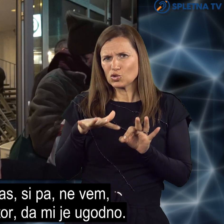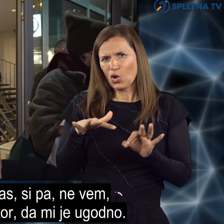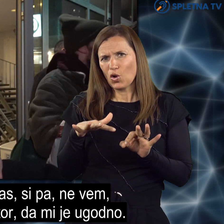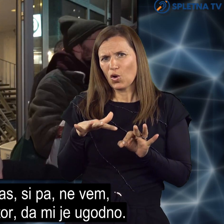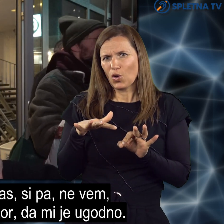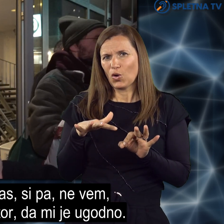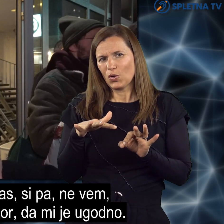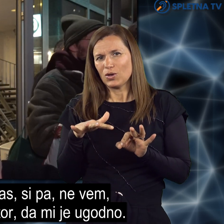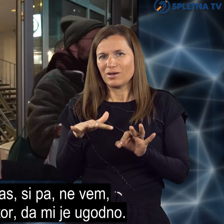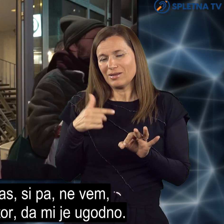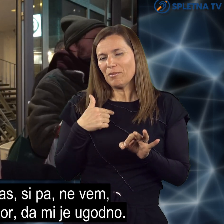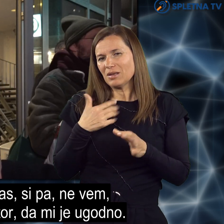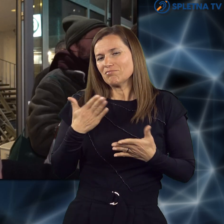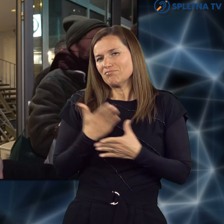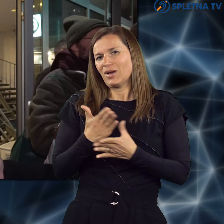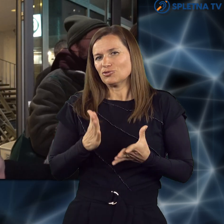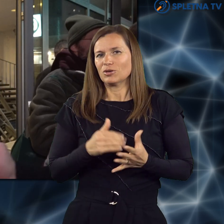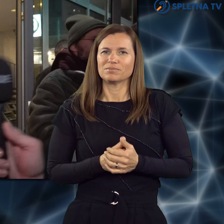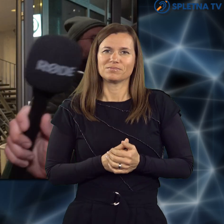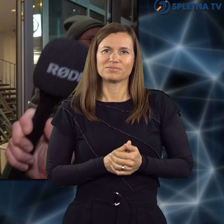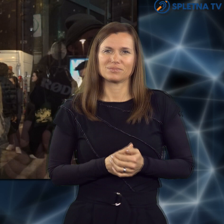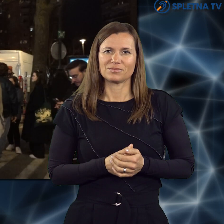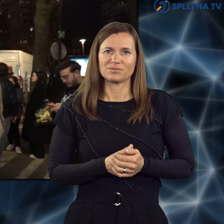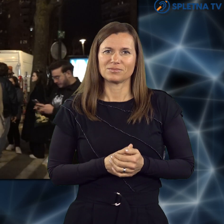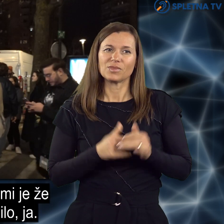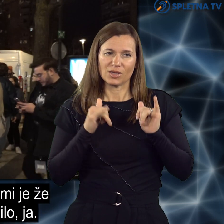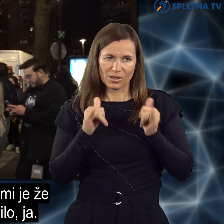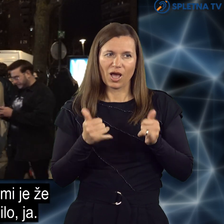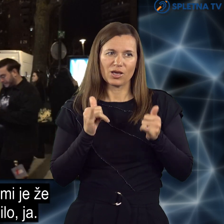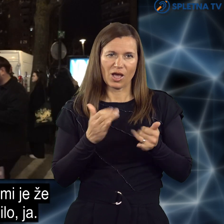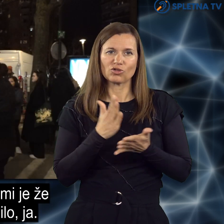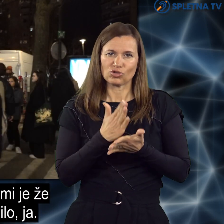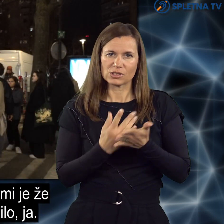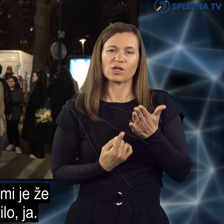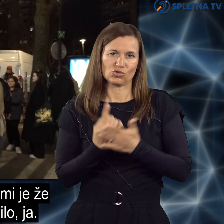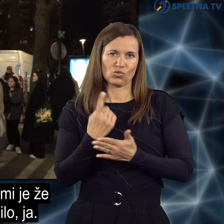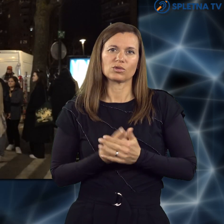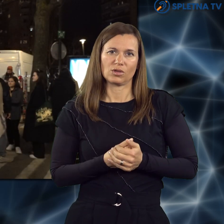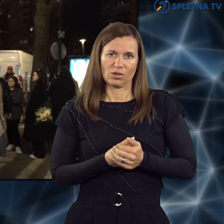je ugodno. Ja, se mi že to zgodilo.